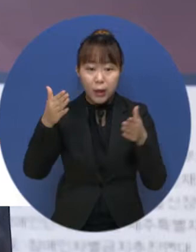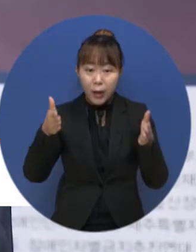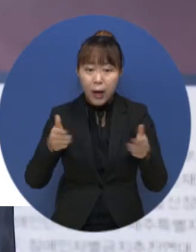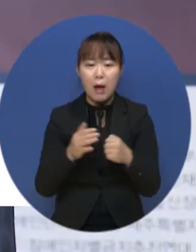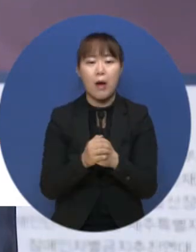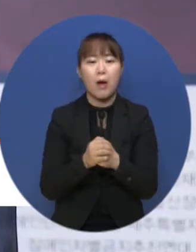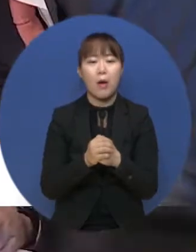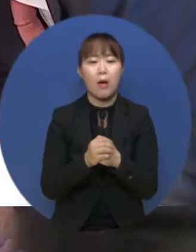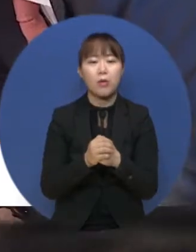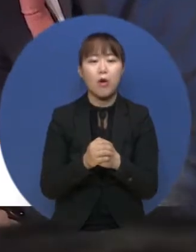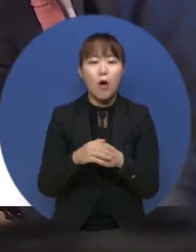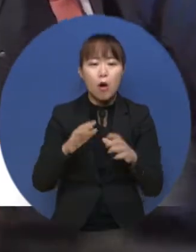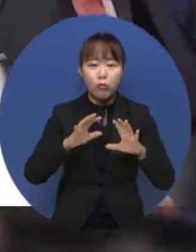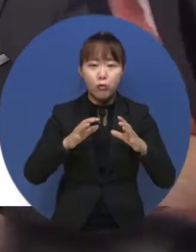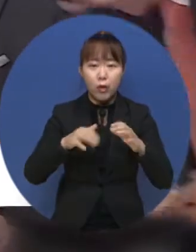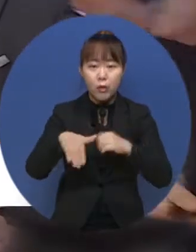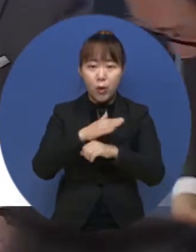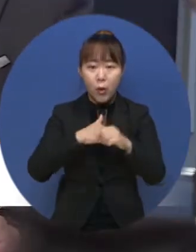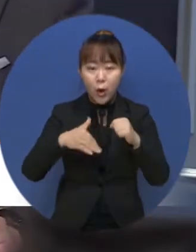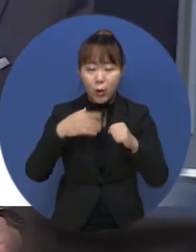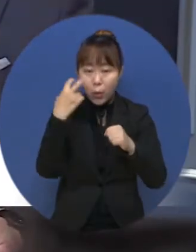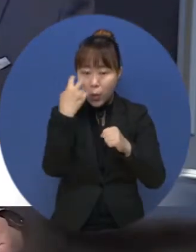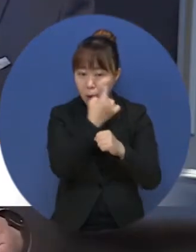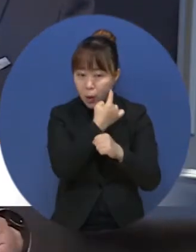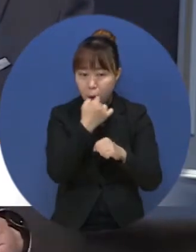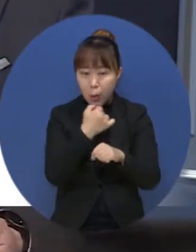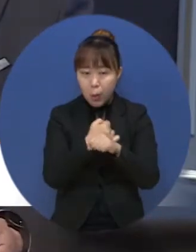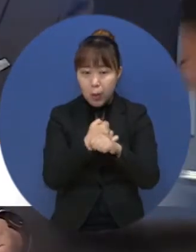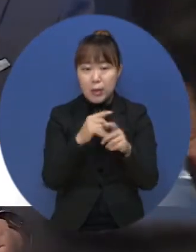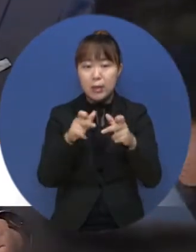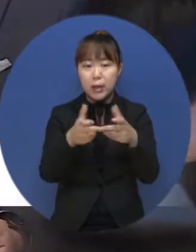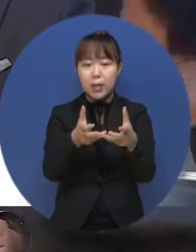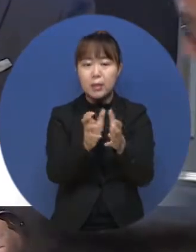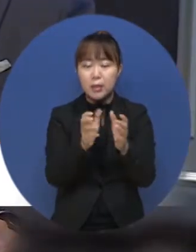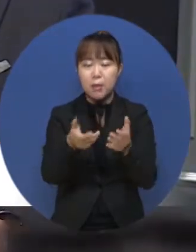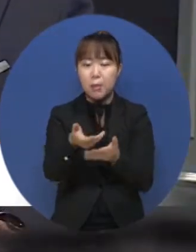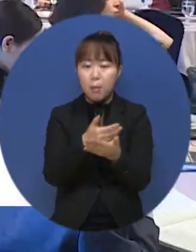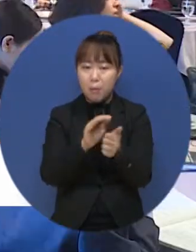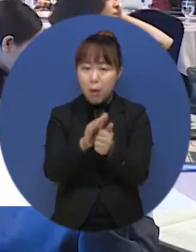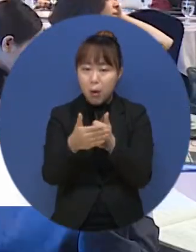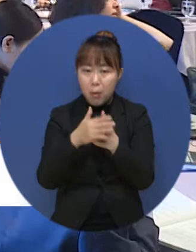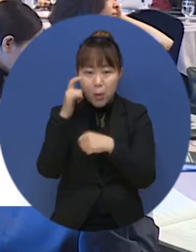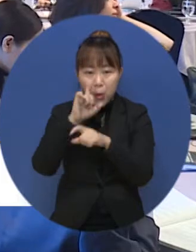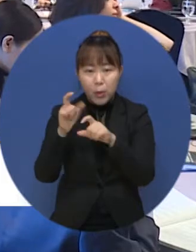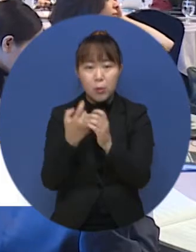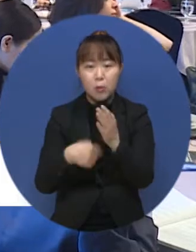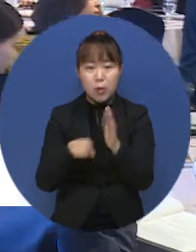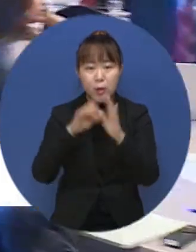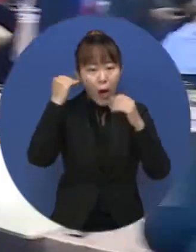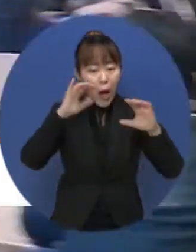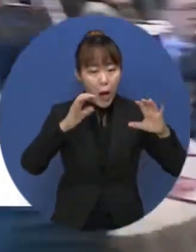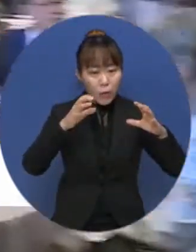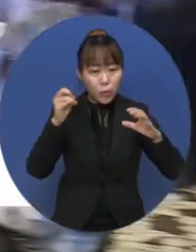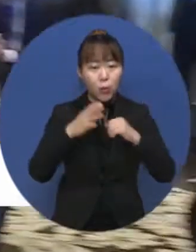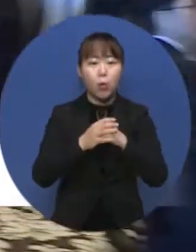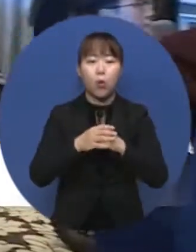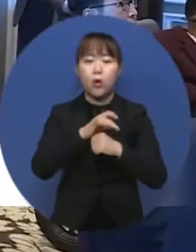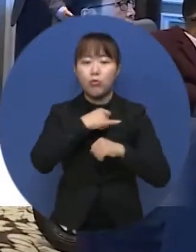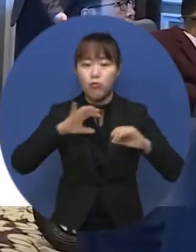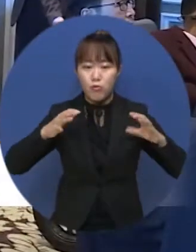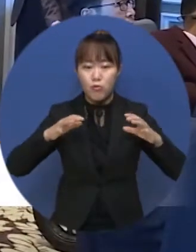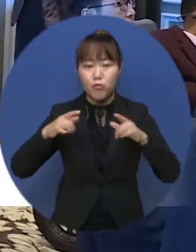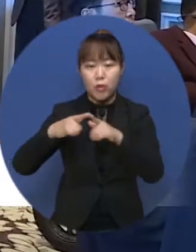동북아 국가별 현황을 점검하고 장애계 단체들 간의 협력 방안을 고민하기 위해 국내는 물론 중국,